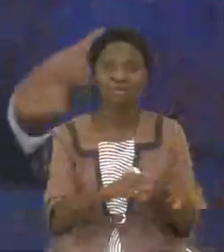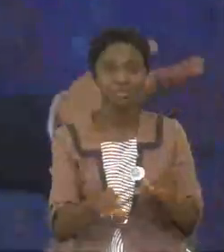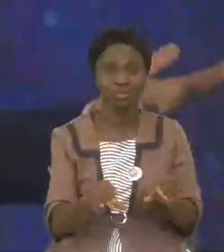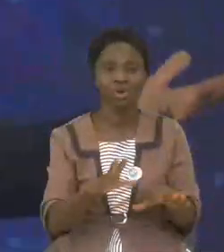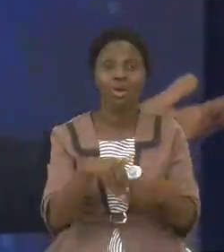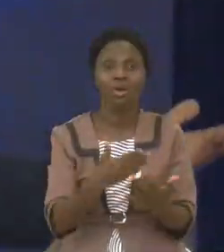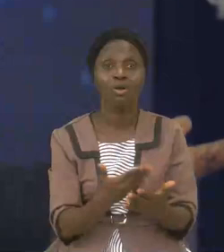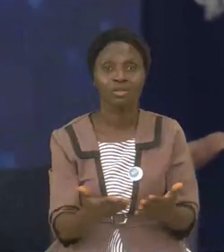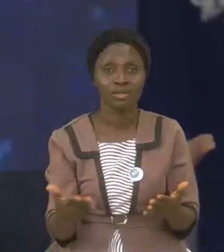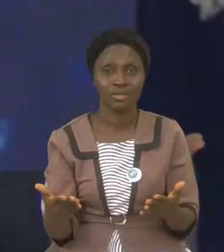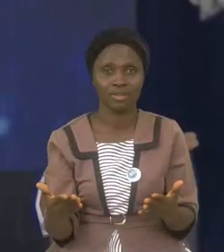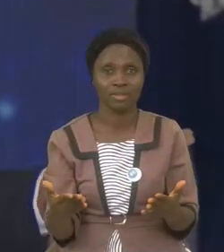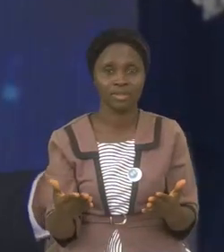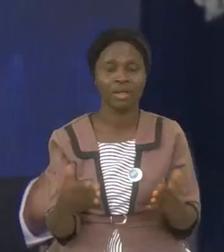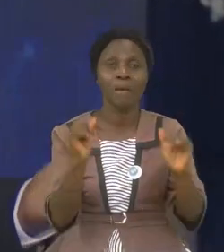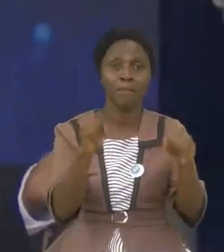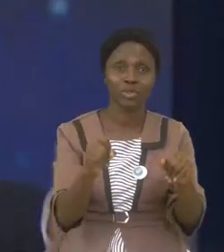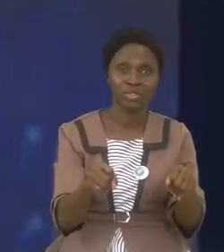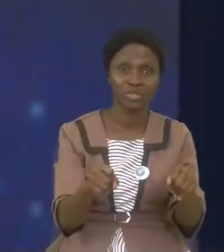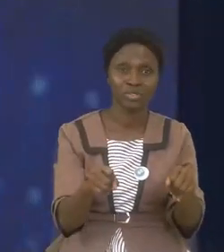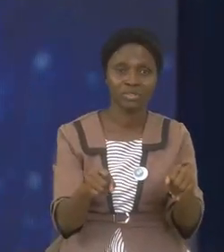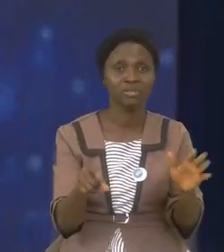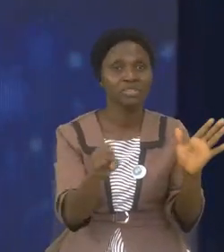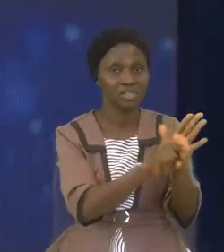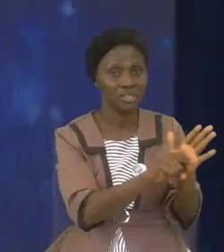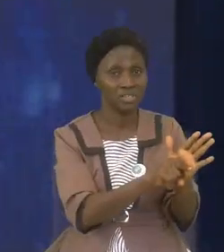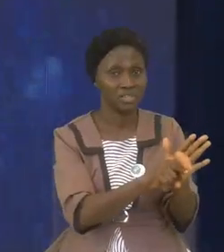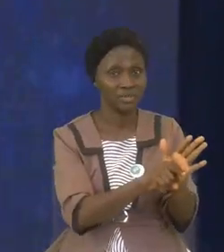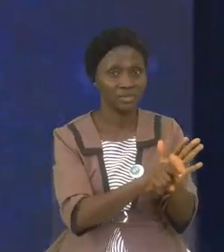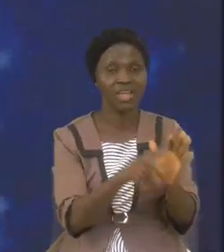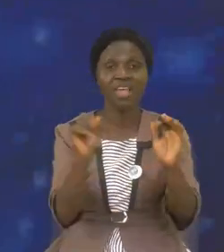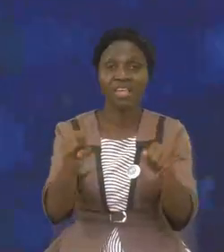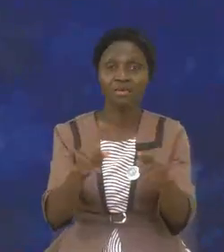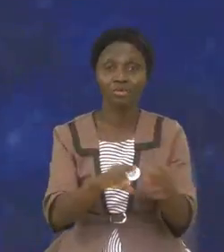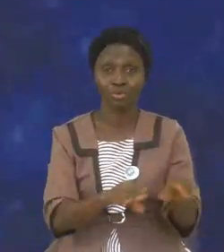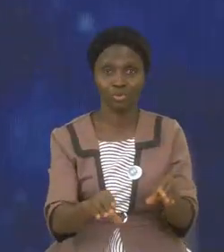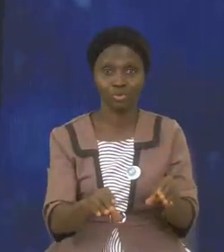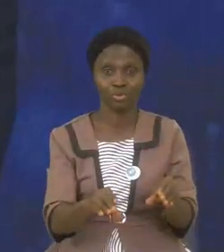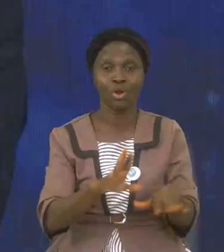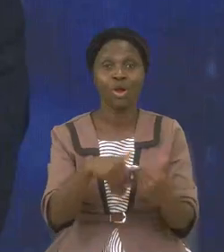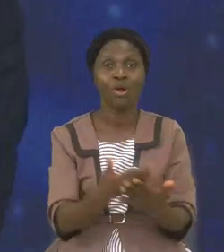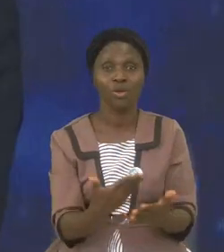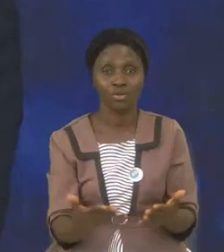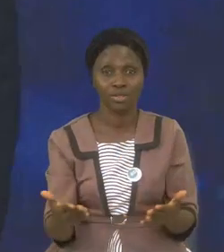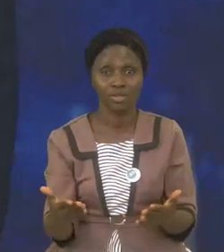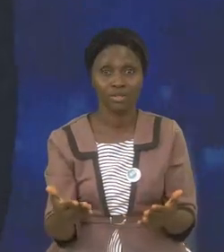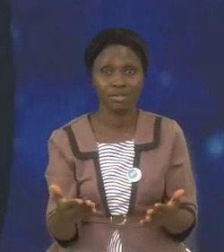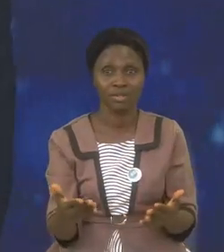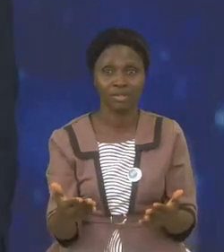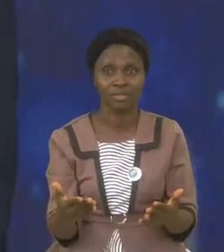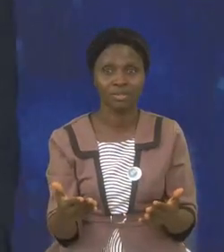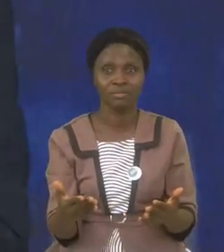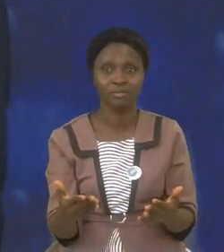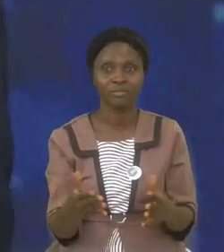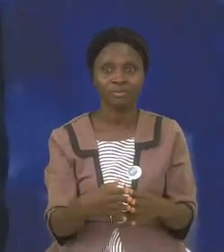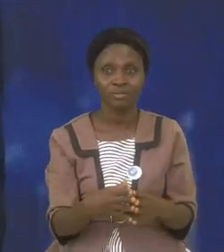peut? Dieu qui peut? Dieu qui est capable de faire les choses positives et négatives?